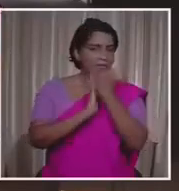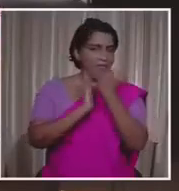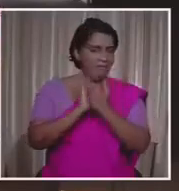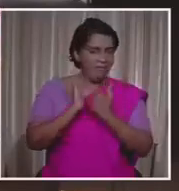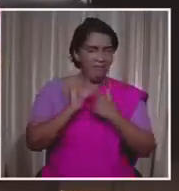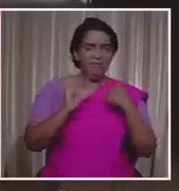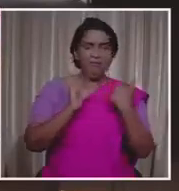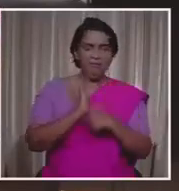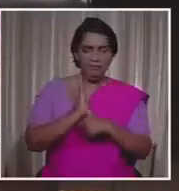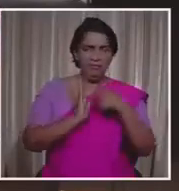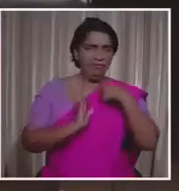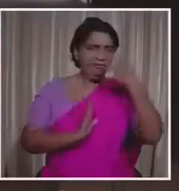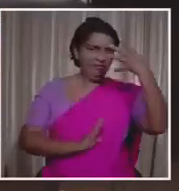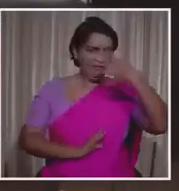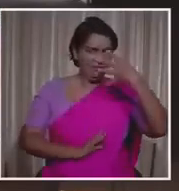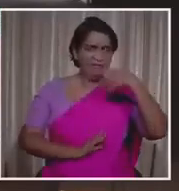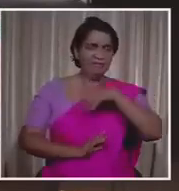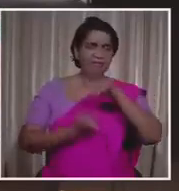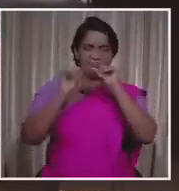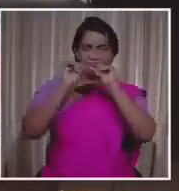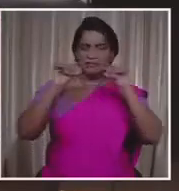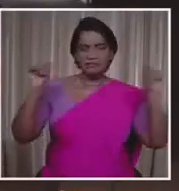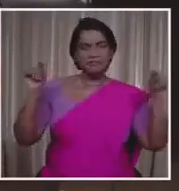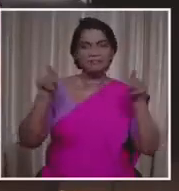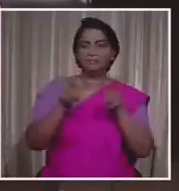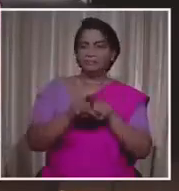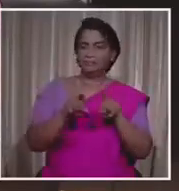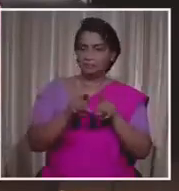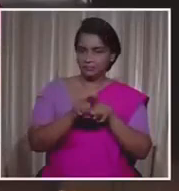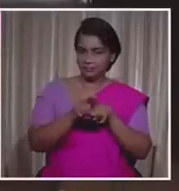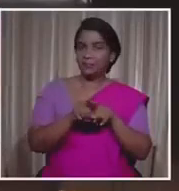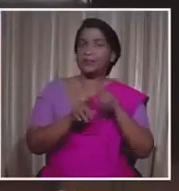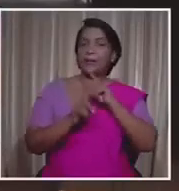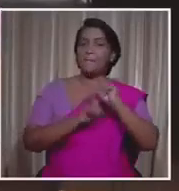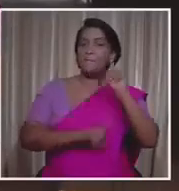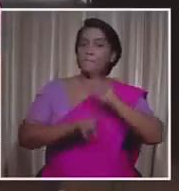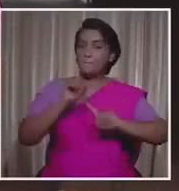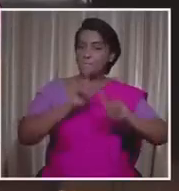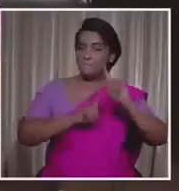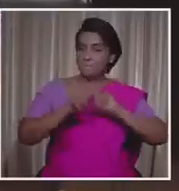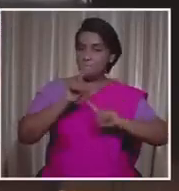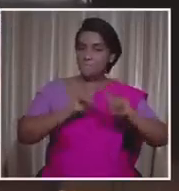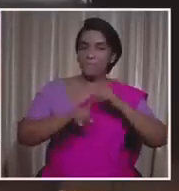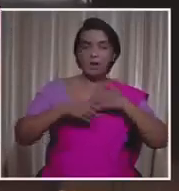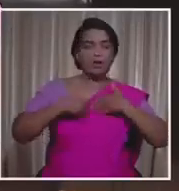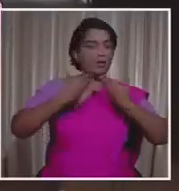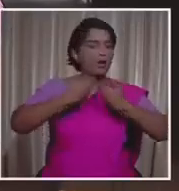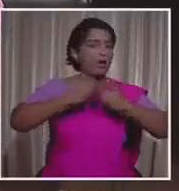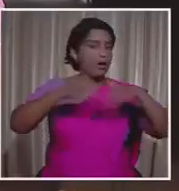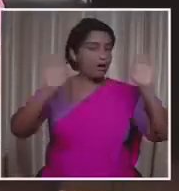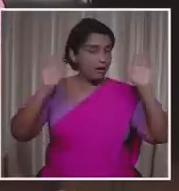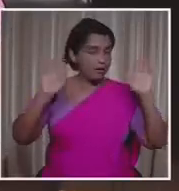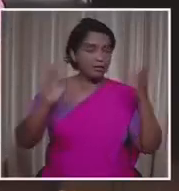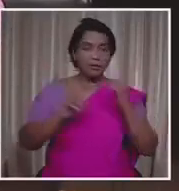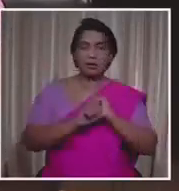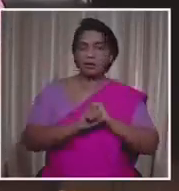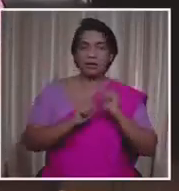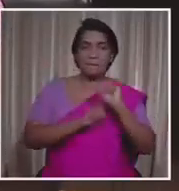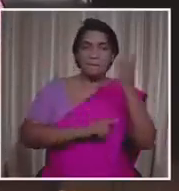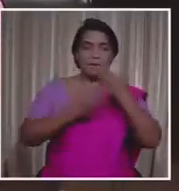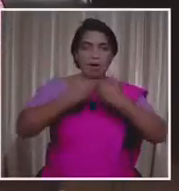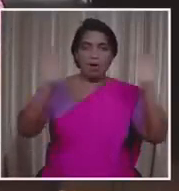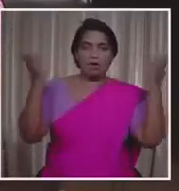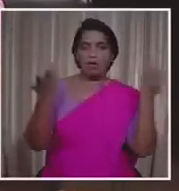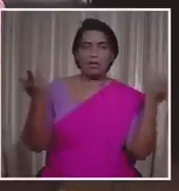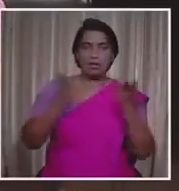පනතේ 4 වැනි වගන්තිය ප්‍රකාරව පාර්ලිමේන්තුව විසුරුවා හැර නොමැති